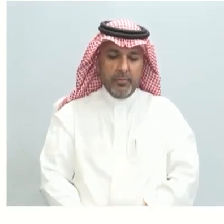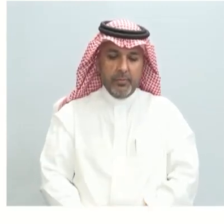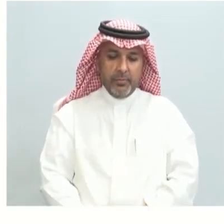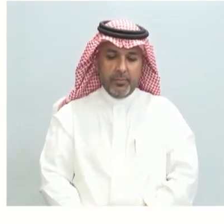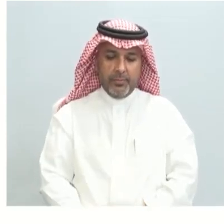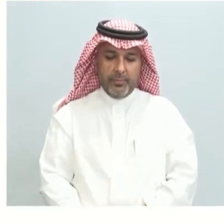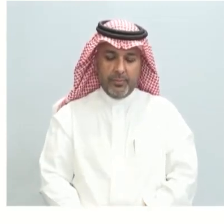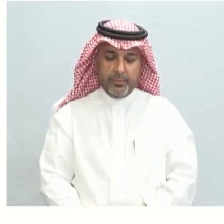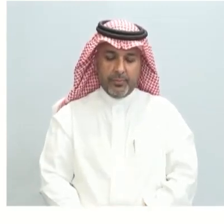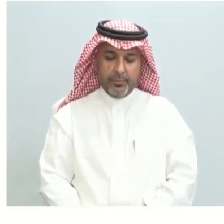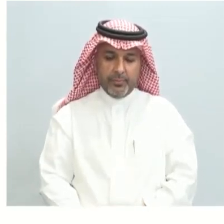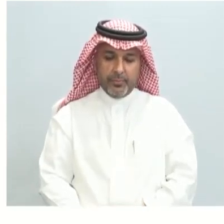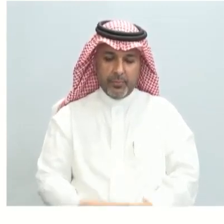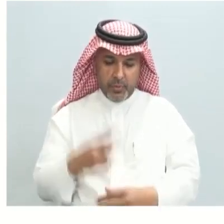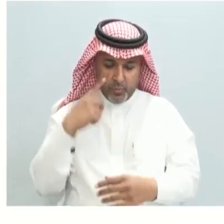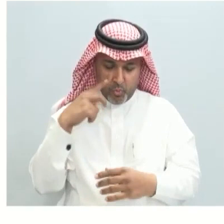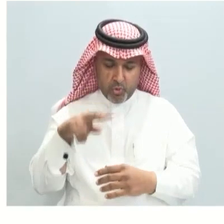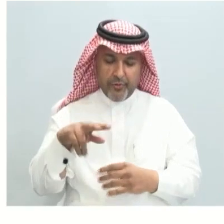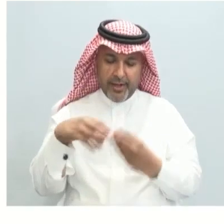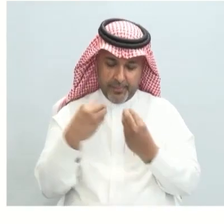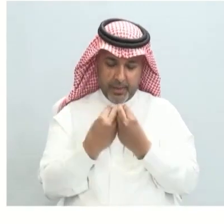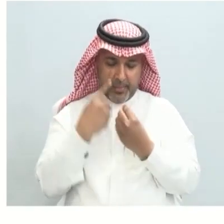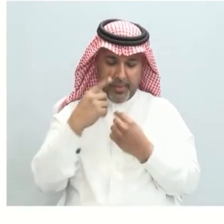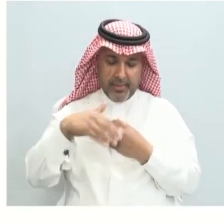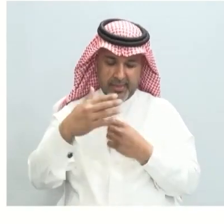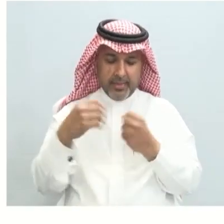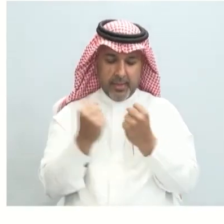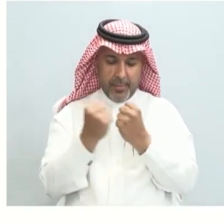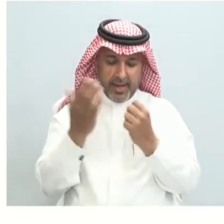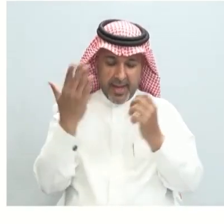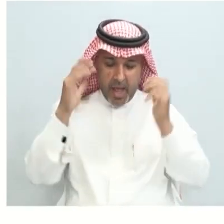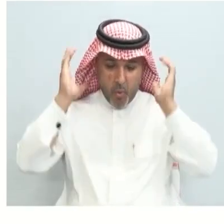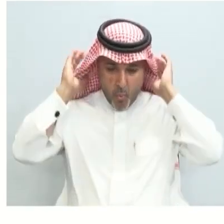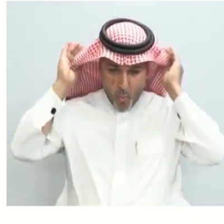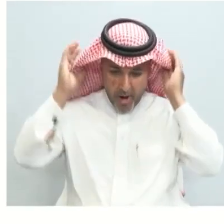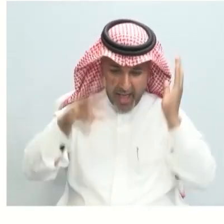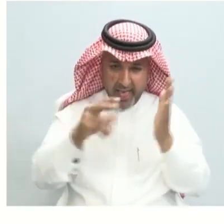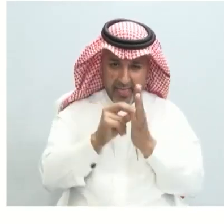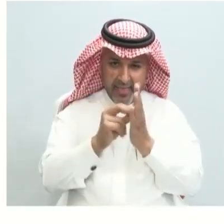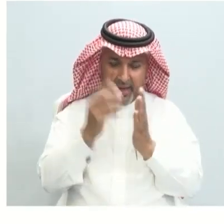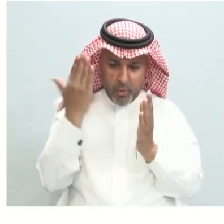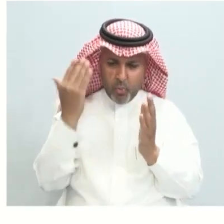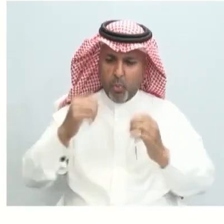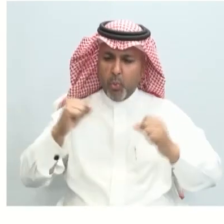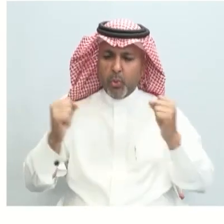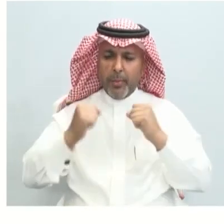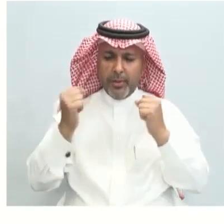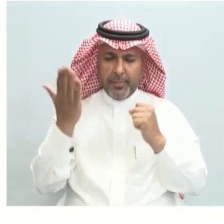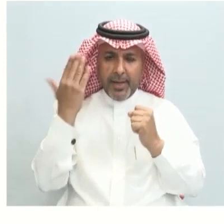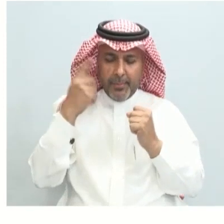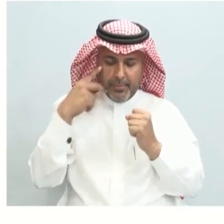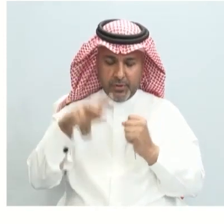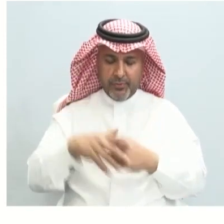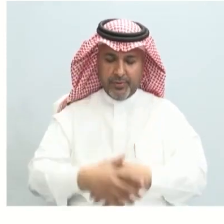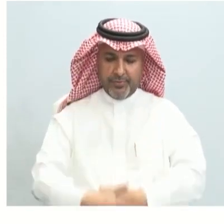المطلقة لـ بي بهذا الشكل. وحلينا يعني مثالين على إيجاد السعة وطول الدورة ومثلنا بيانياً للدوال